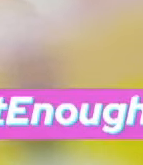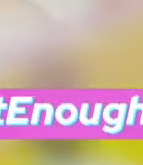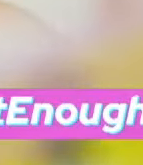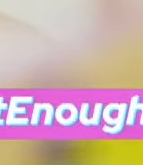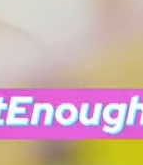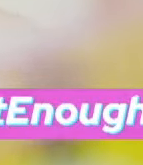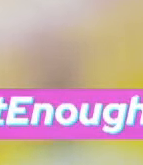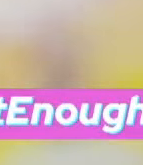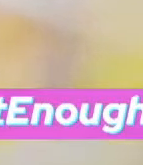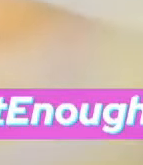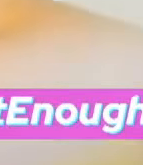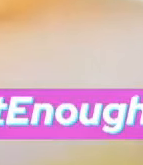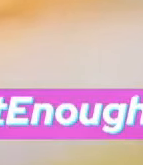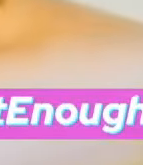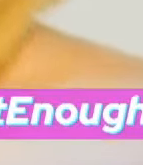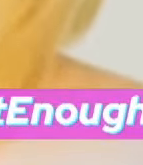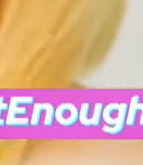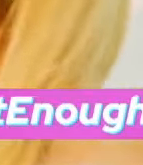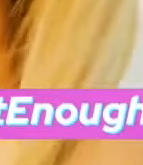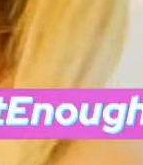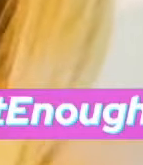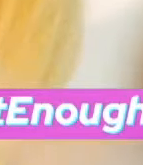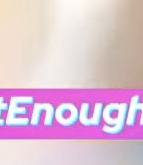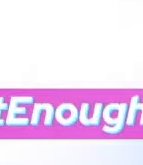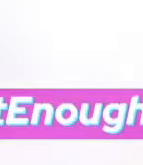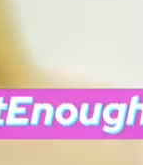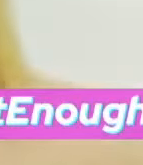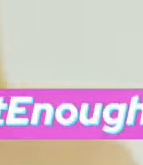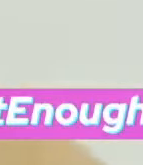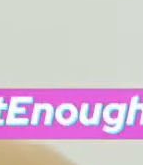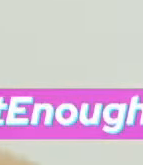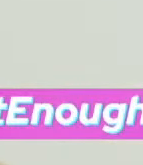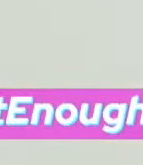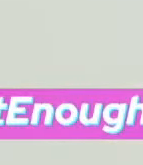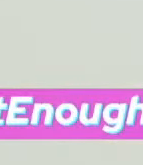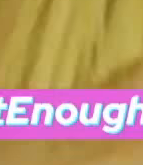letting go of this love.